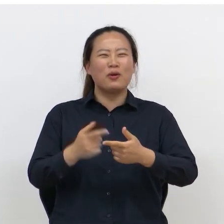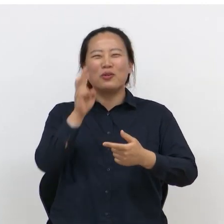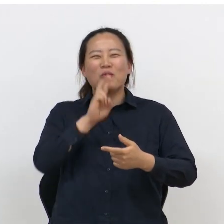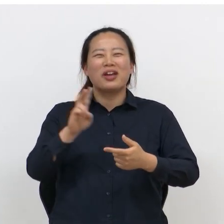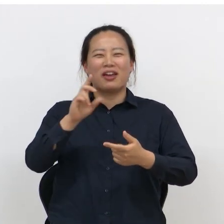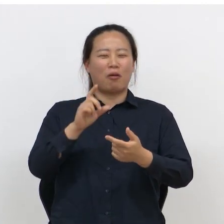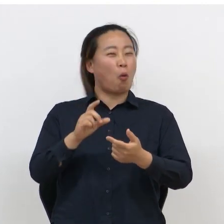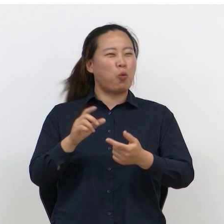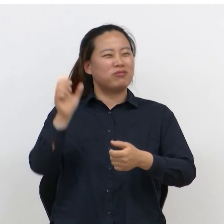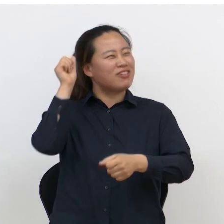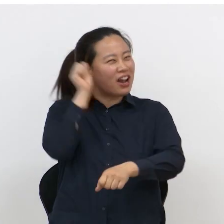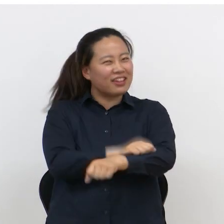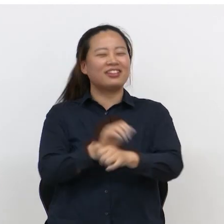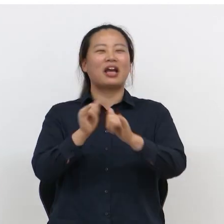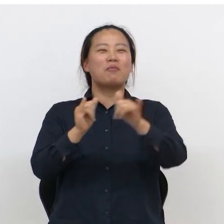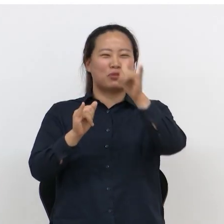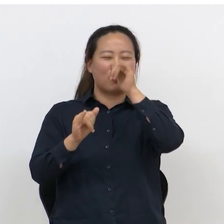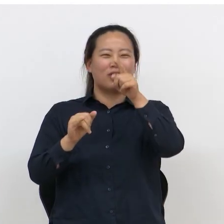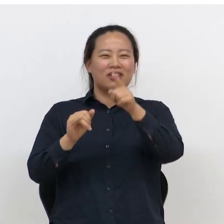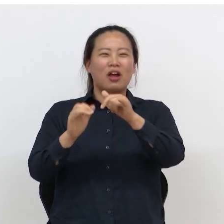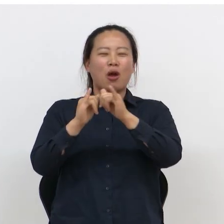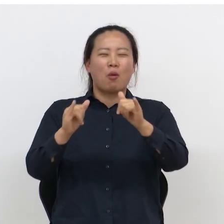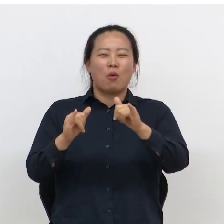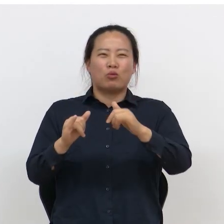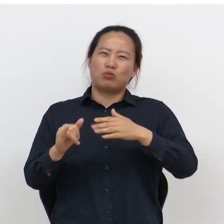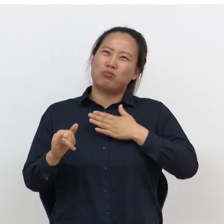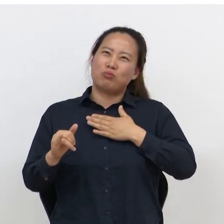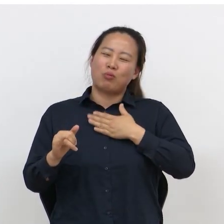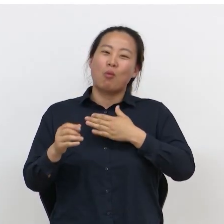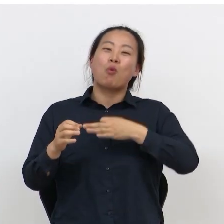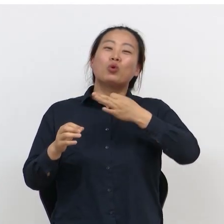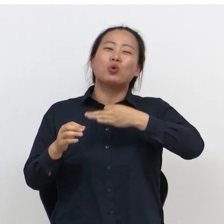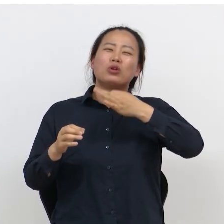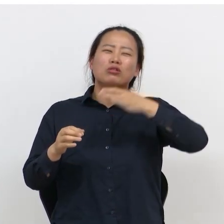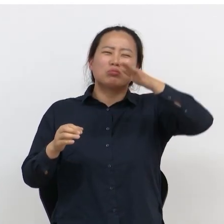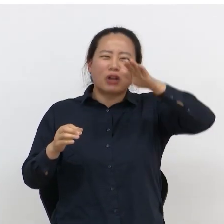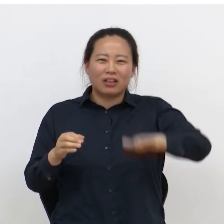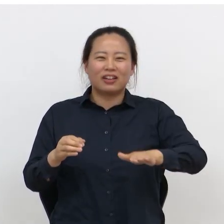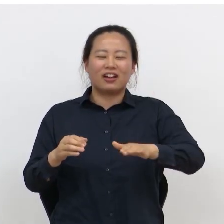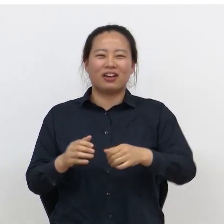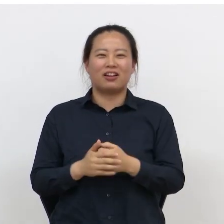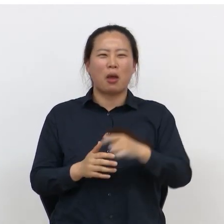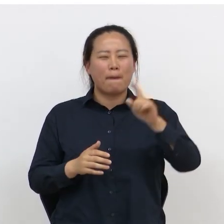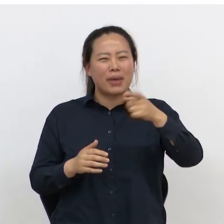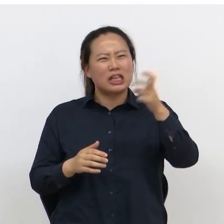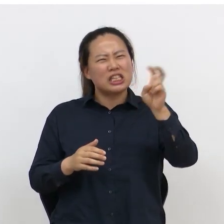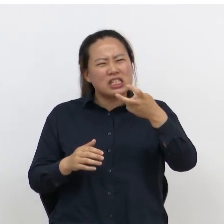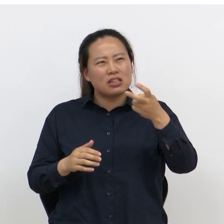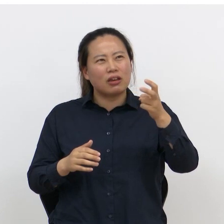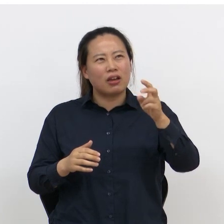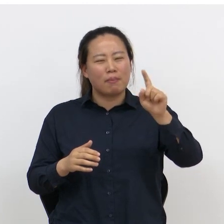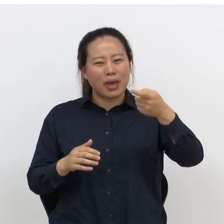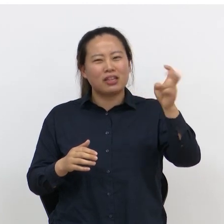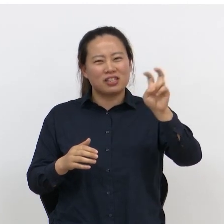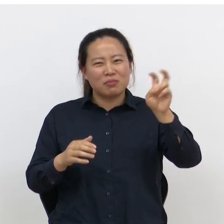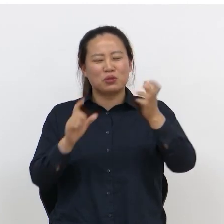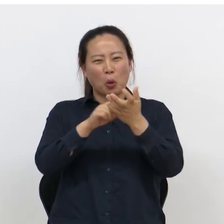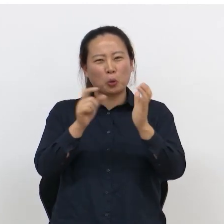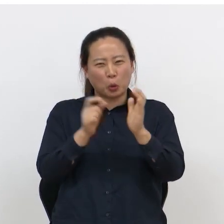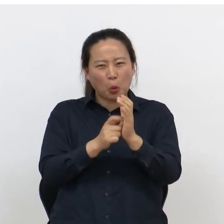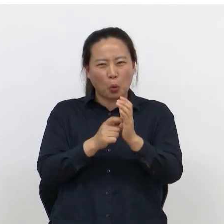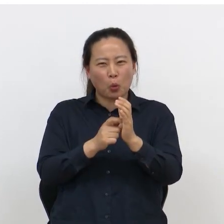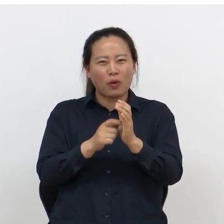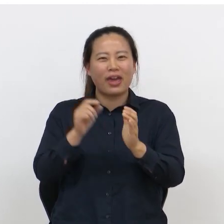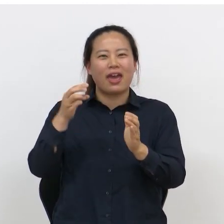있습니다. 이 사람 목소리가 낮아서 아주 이게 저음이 나오거든요. 120Hz고 이 사람도 배음이 나와요. 이렇게